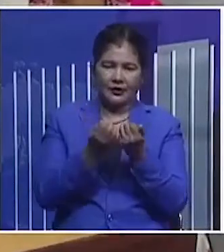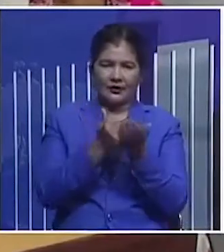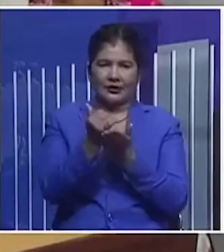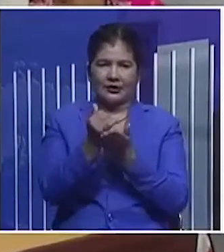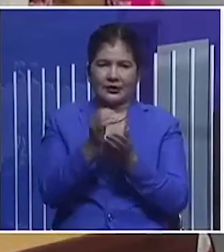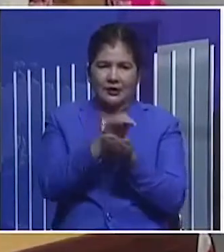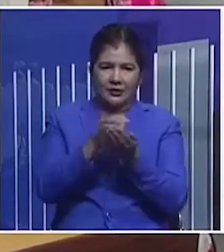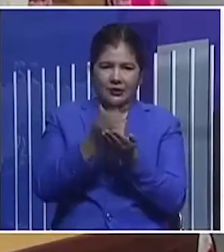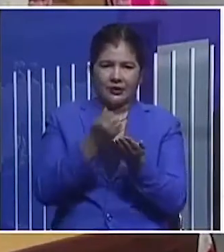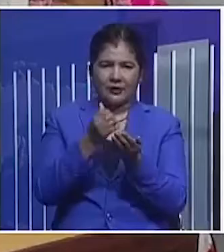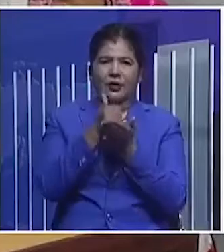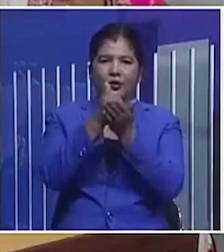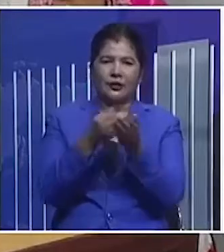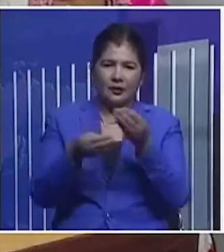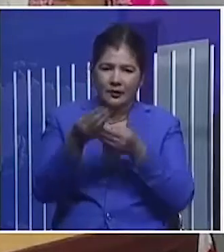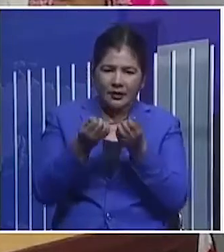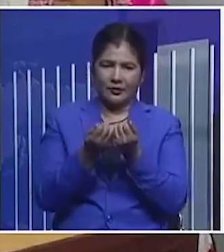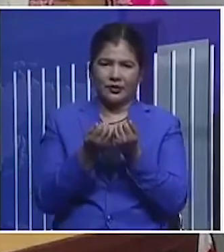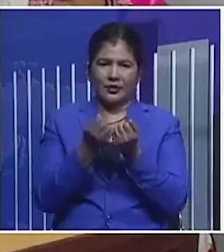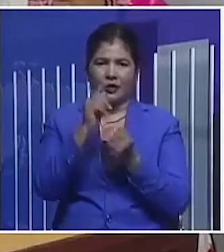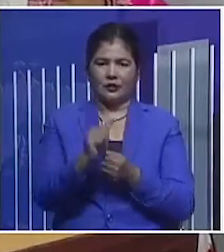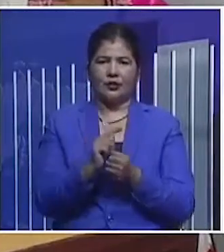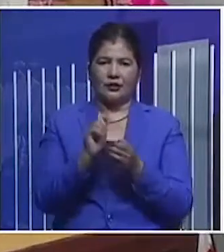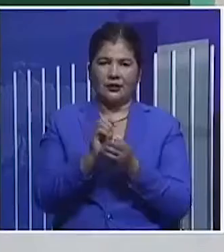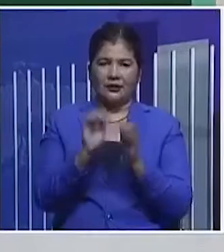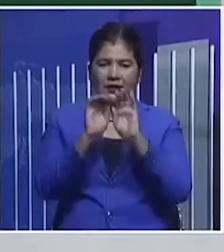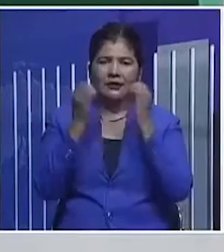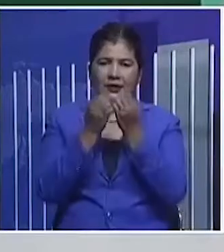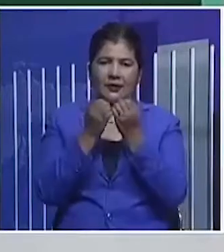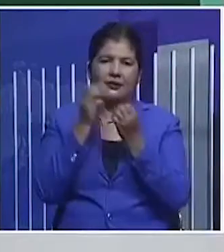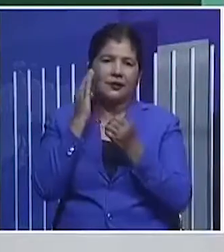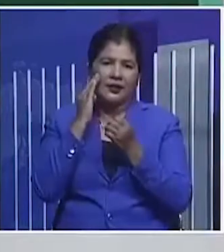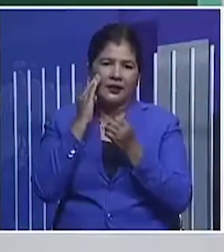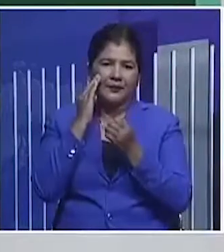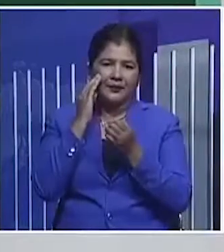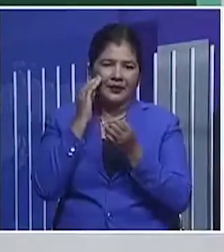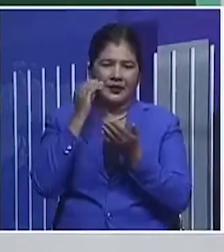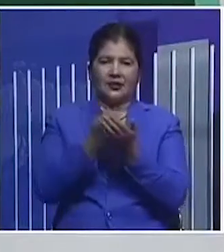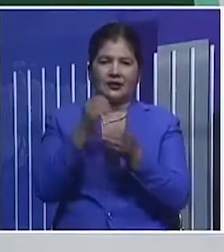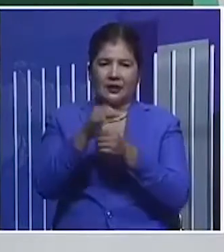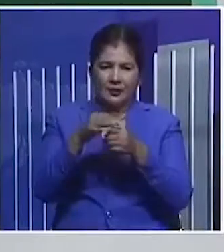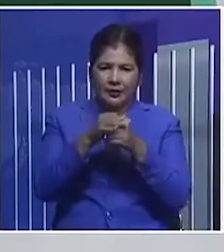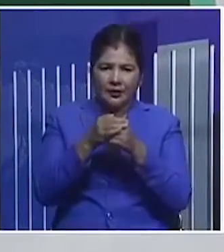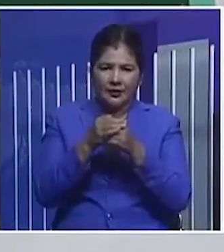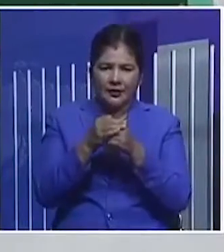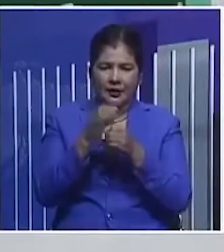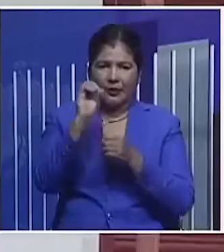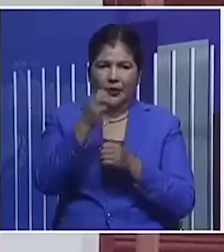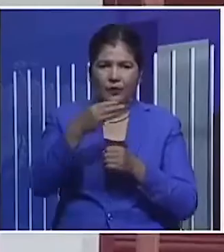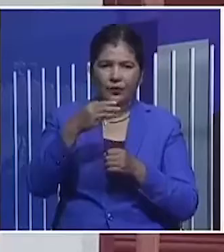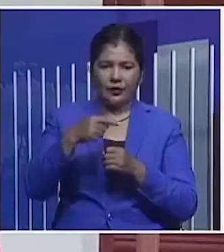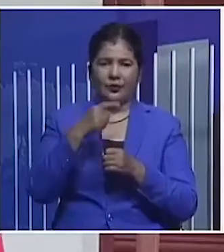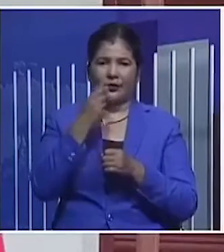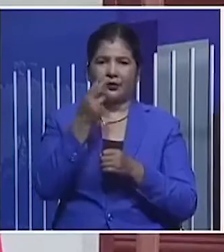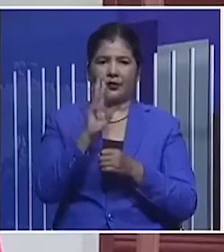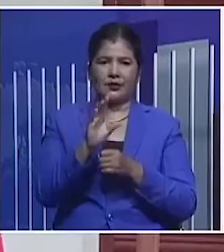सहकारी संस्था मार्फत अनुदान वितरण गरिएको नीलकमल सामाजिक उद्यमी महिला सहकारी संस्था सुन्दबरीका व्यवस्थापक पुनम भण्डारीले बताउनु भयो।